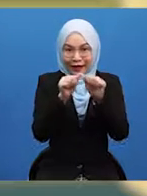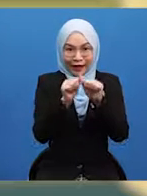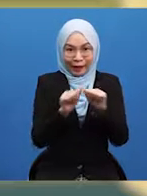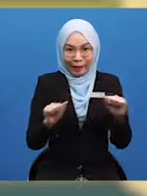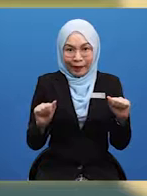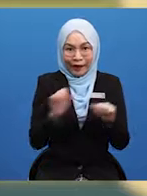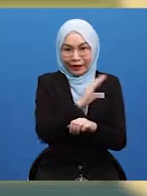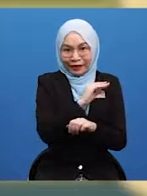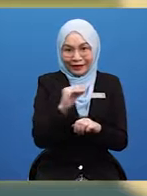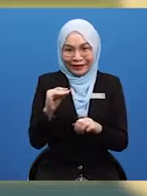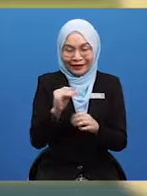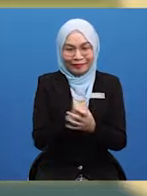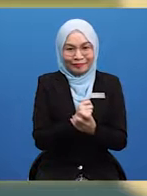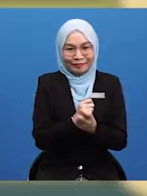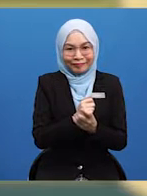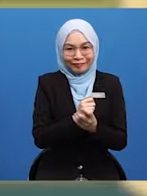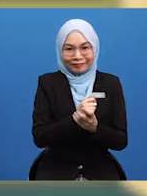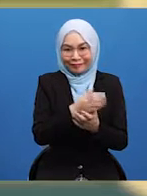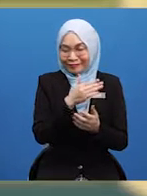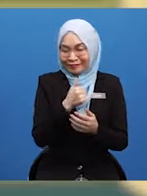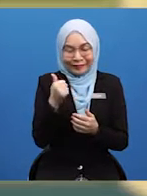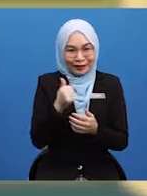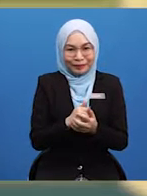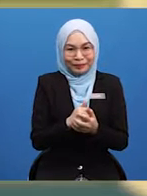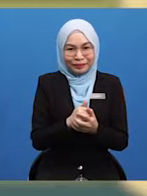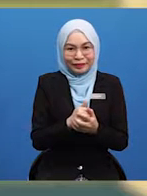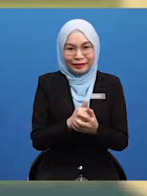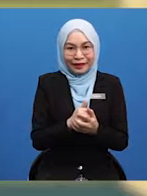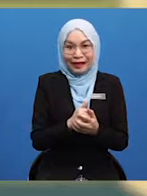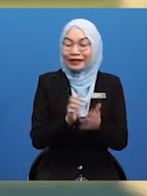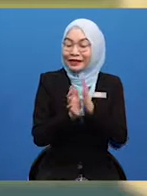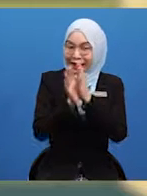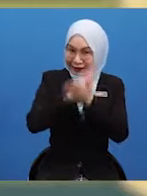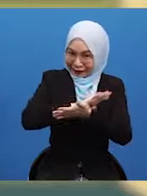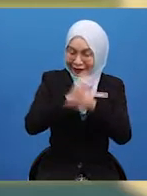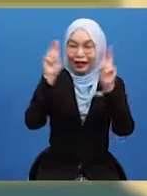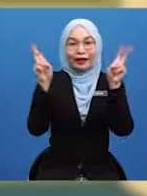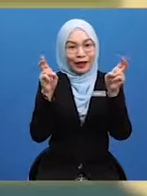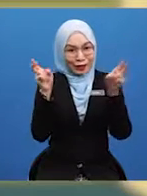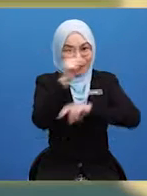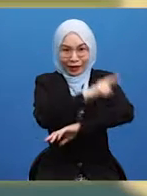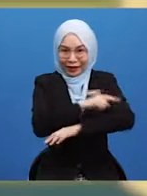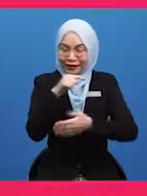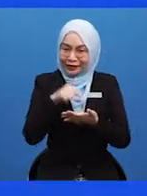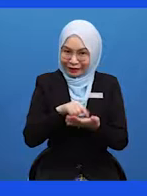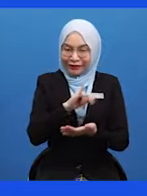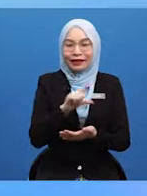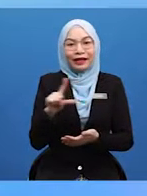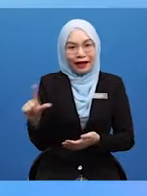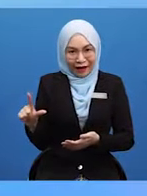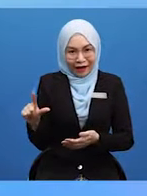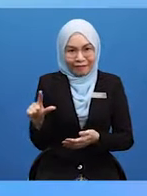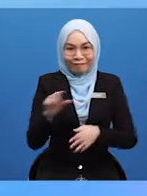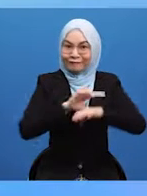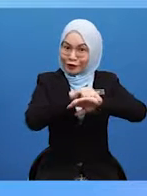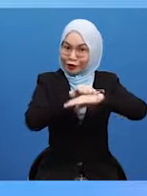damai. Oleh itu, tajuk yang kita belajar pada hari ini adalah